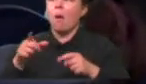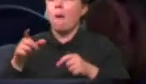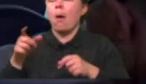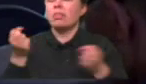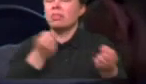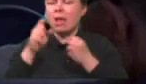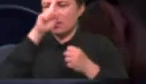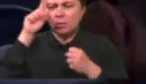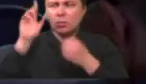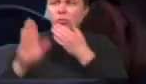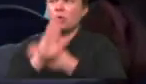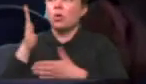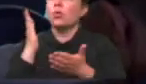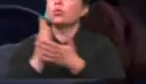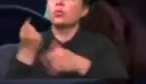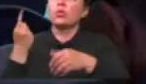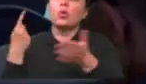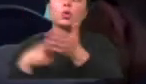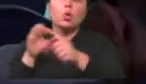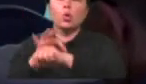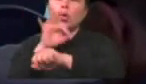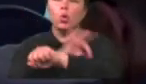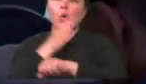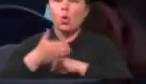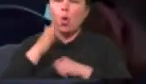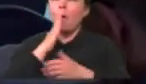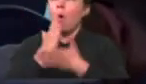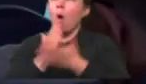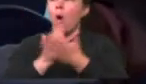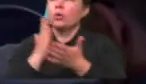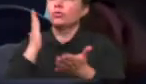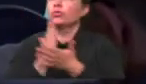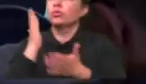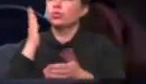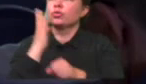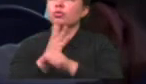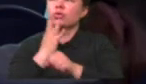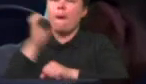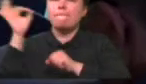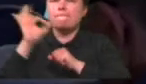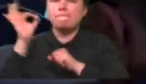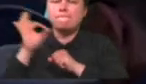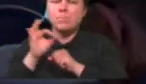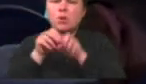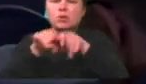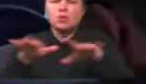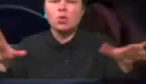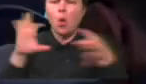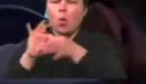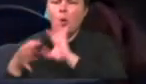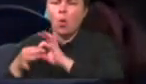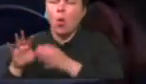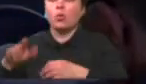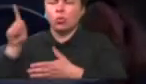to jedynie około 1000 km linii kolejowych było obsługiwanych, czyli to około 40% sieci. No, Dolny Śląsk dotknęła